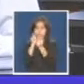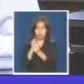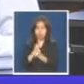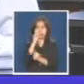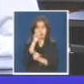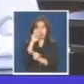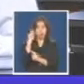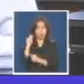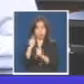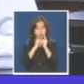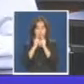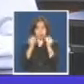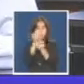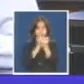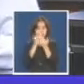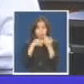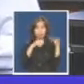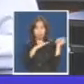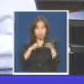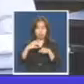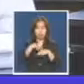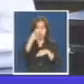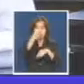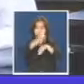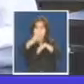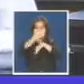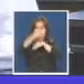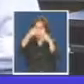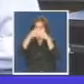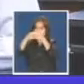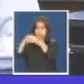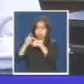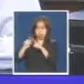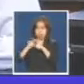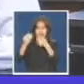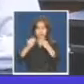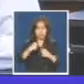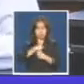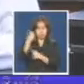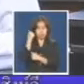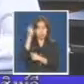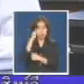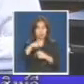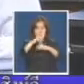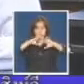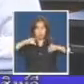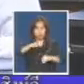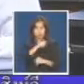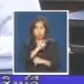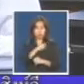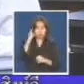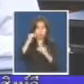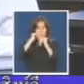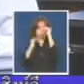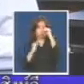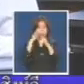เพื่อให้เกิดความกระจ่างและเพื่อให้ทุกพรรคการเมืองมีความมั่นใจครับว่ารัฐบาลในฐานะที่เป็นผู้กุมอำนาจรัฐนั้นจะไม่มีการเอารัดเอาเป